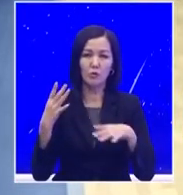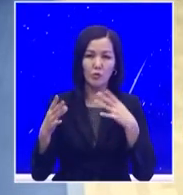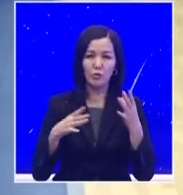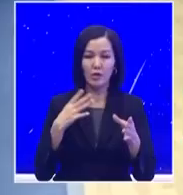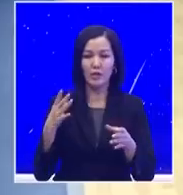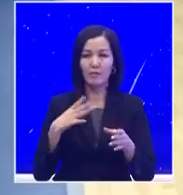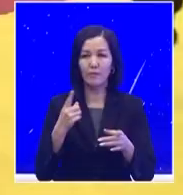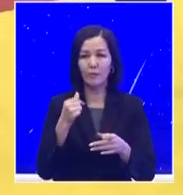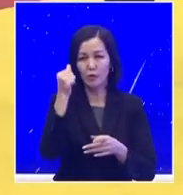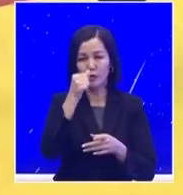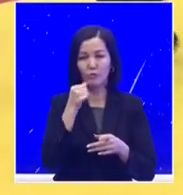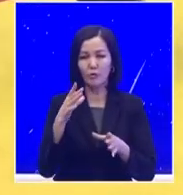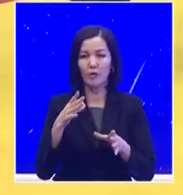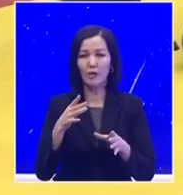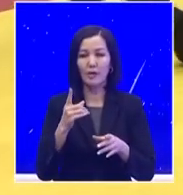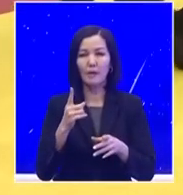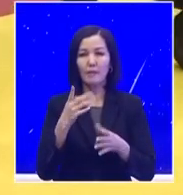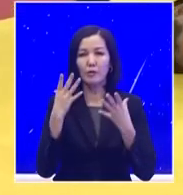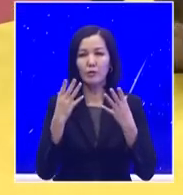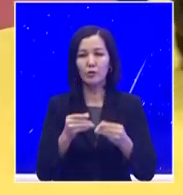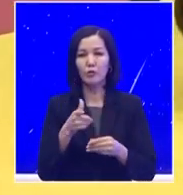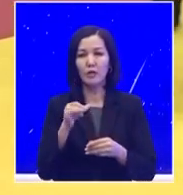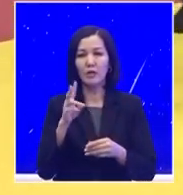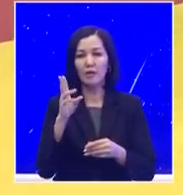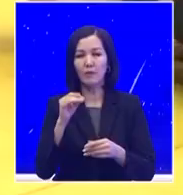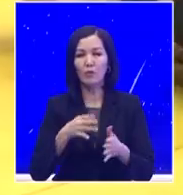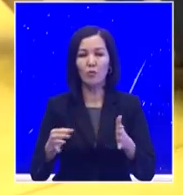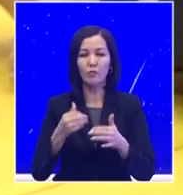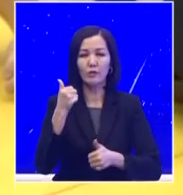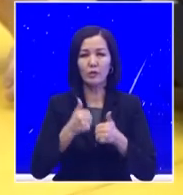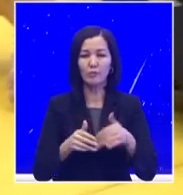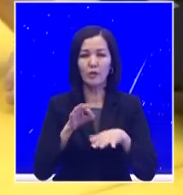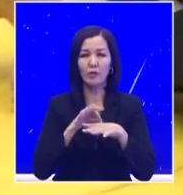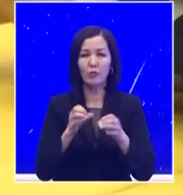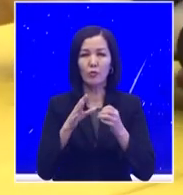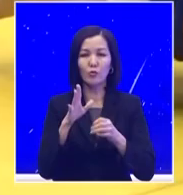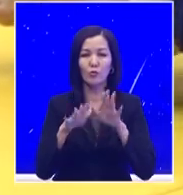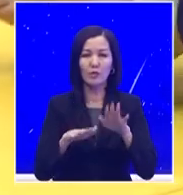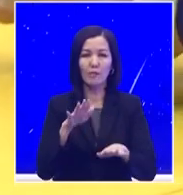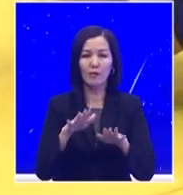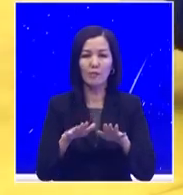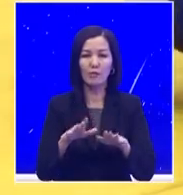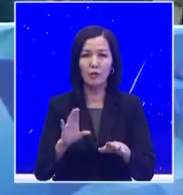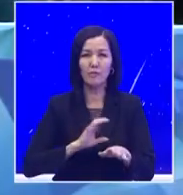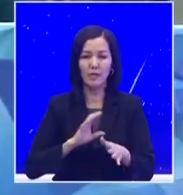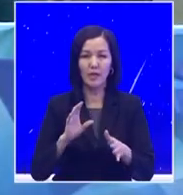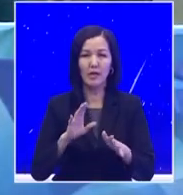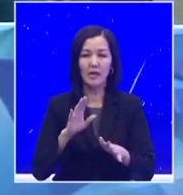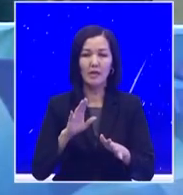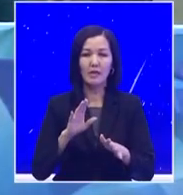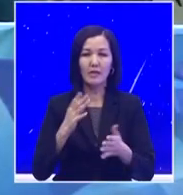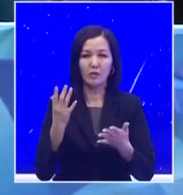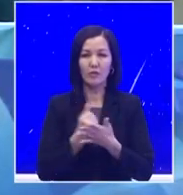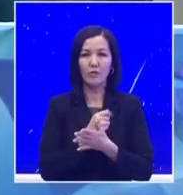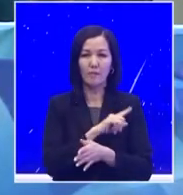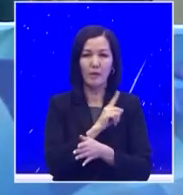жүргеніме 1 жыл болды. Бірінші күні греплингтен облыс чемпионаты өтті. 14 салмақ дәрежесі бойынша медальдар жиынтығы сарапқа түсіп,